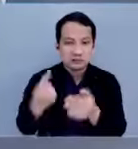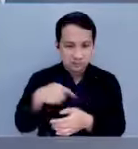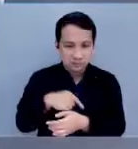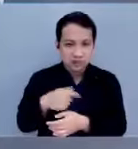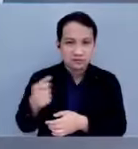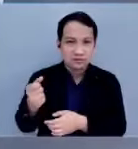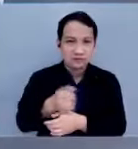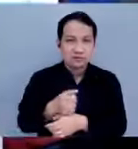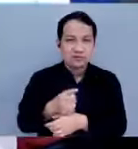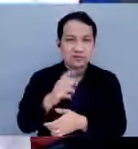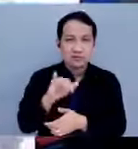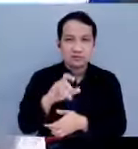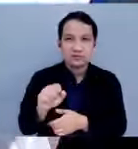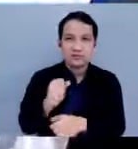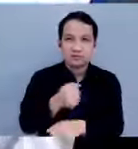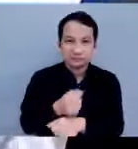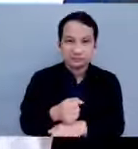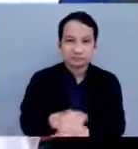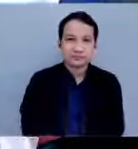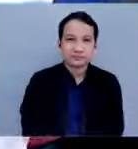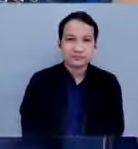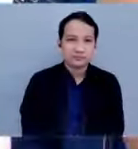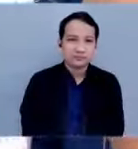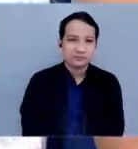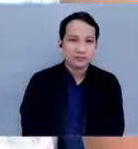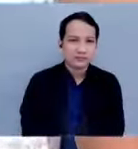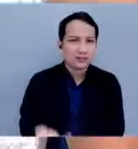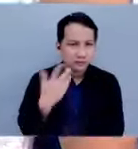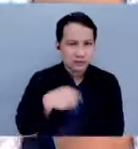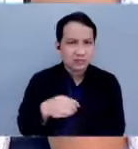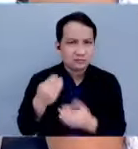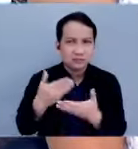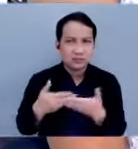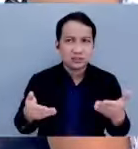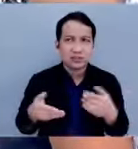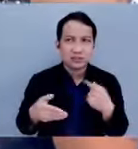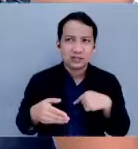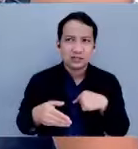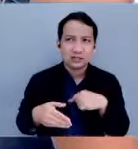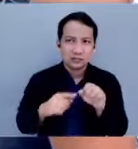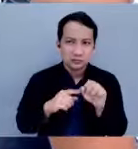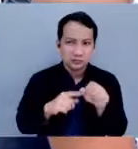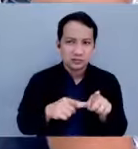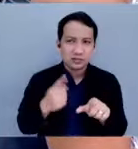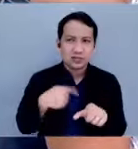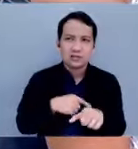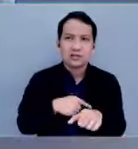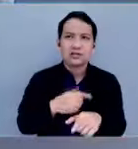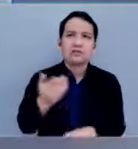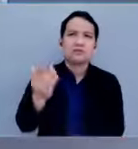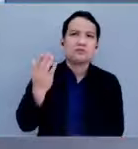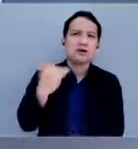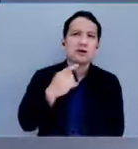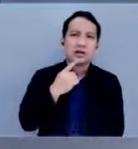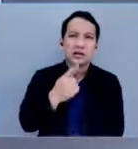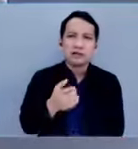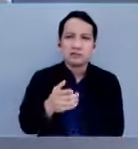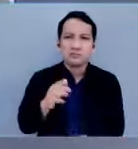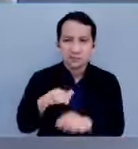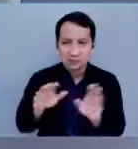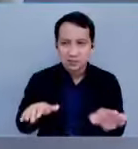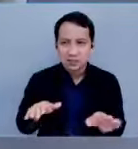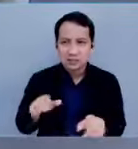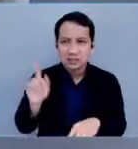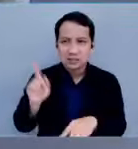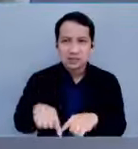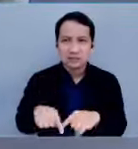Yes! Kasi yan ginagdagdag ng buhay. So many yes, at super classic talaga kasi sir, napansin ko, even yung mga bata ngayon na hindi